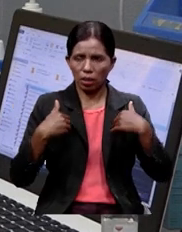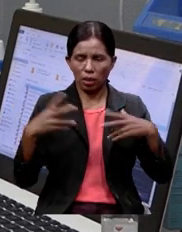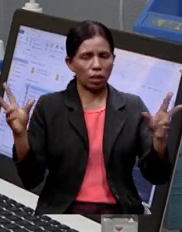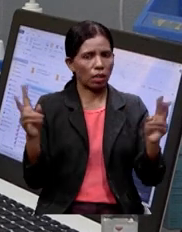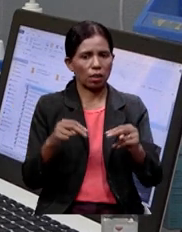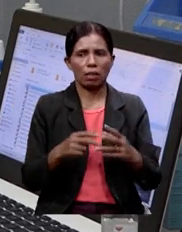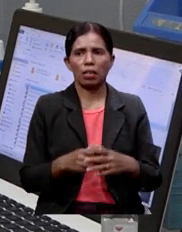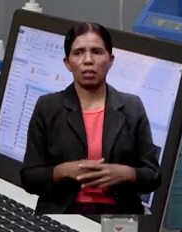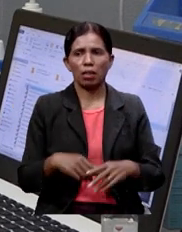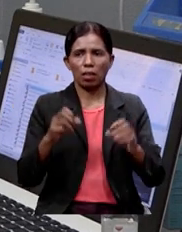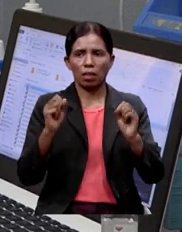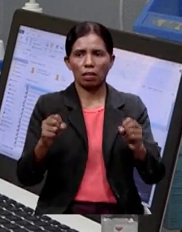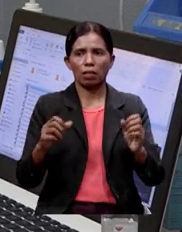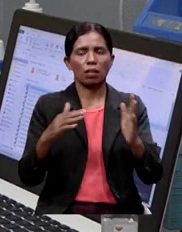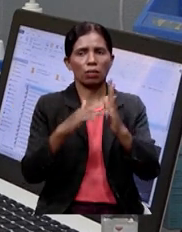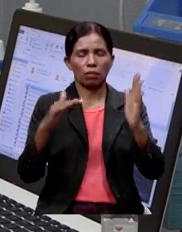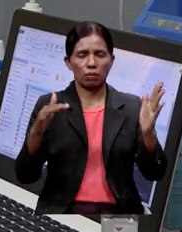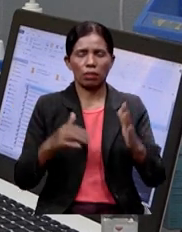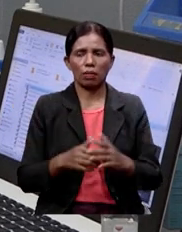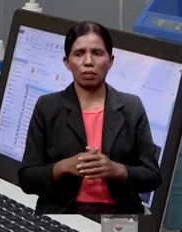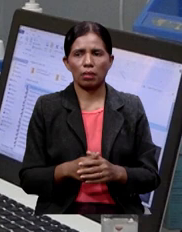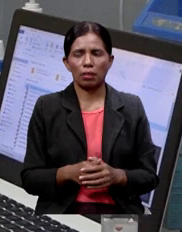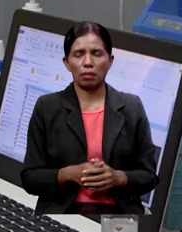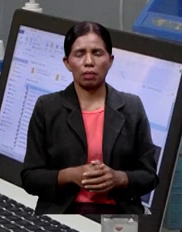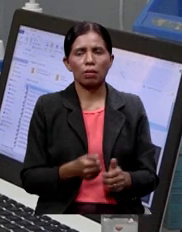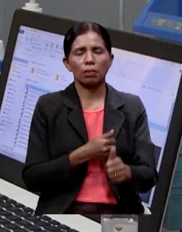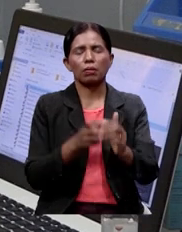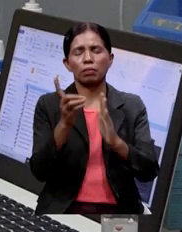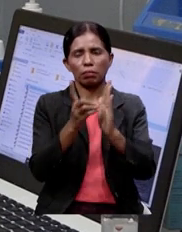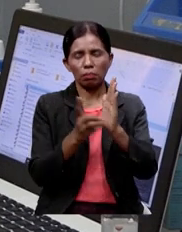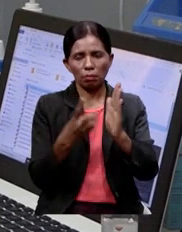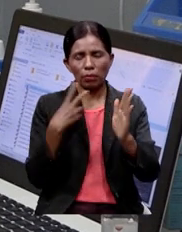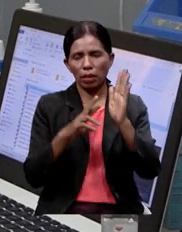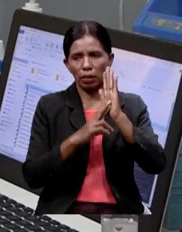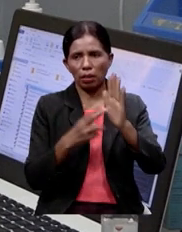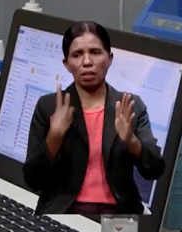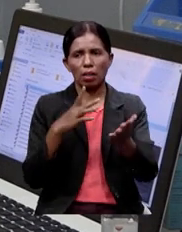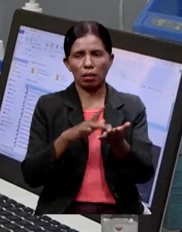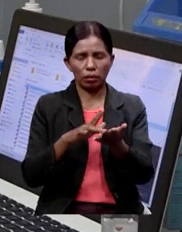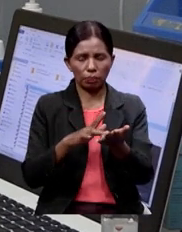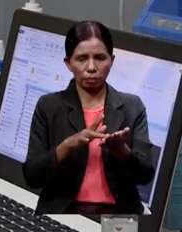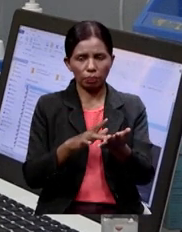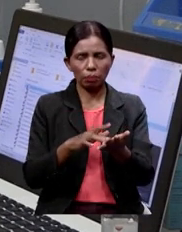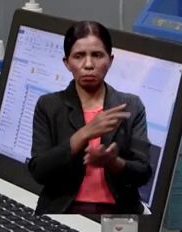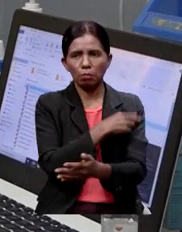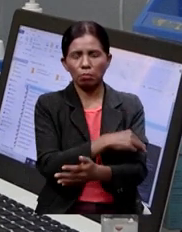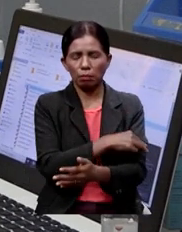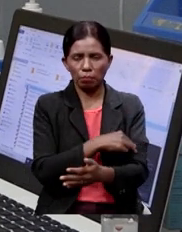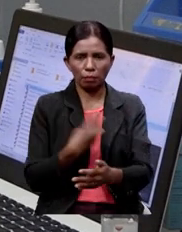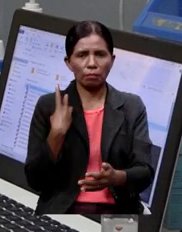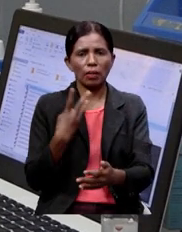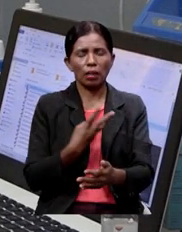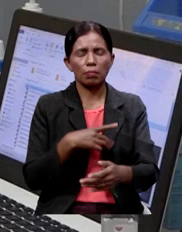sira, pele kontrario fali, ya, mas susi dadu sama relator ya merai, ai moruk iya klinik, kami yang klinik